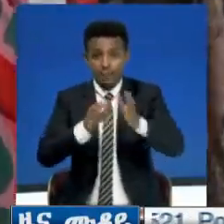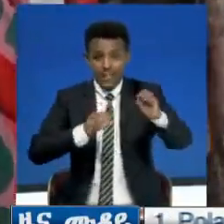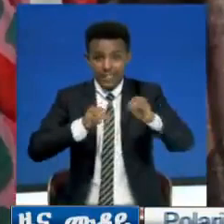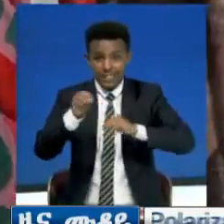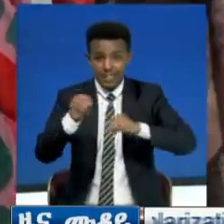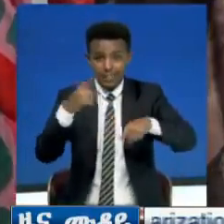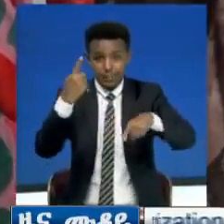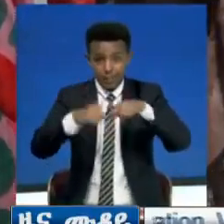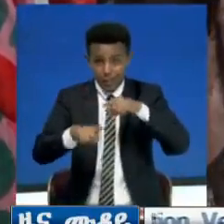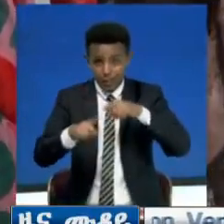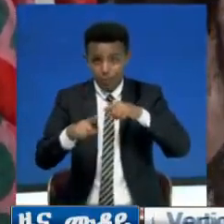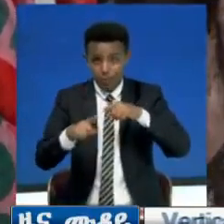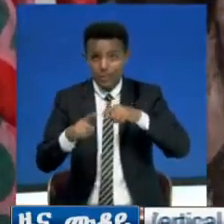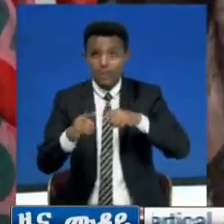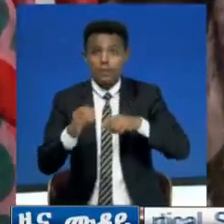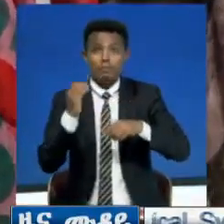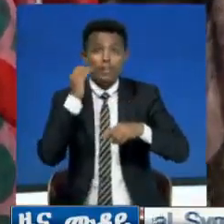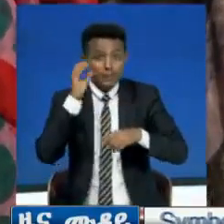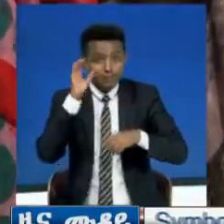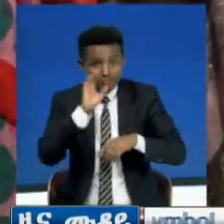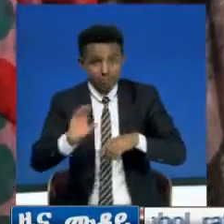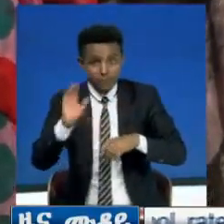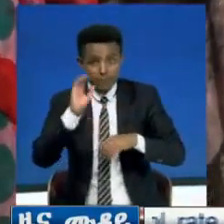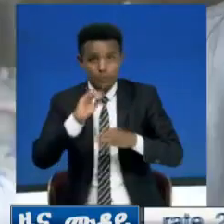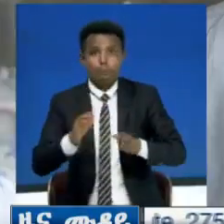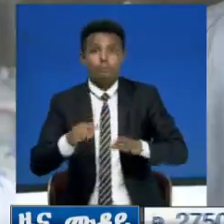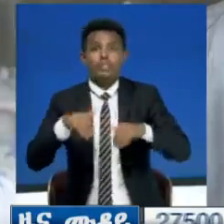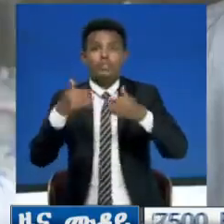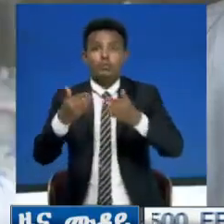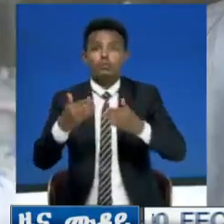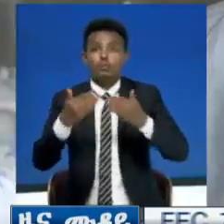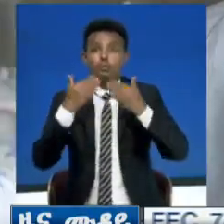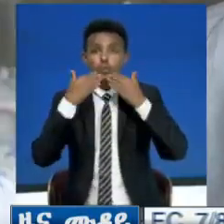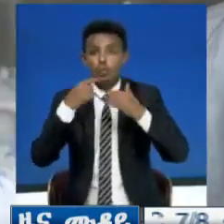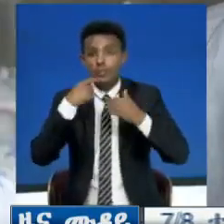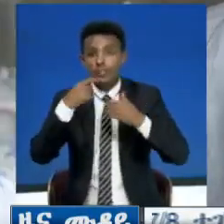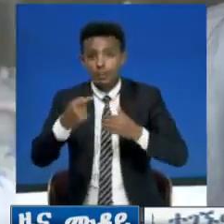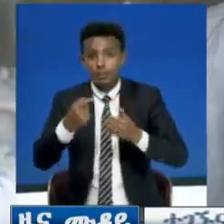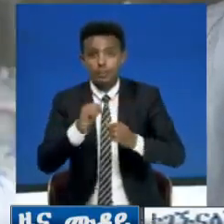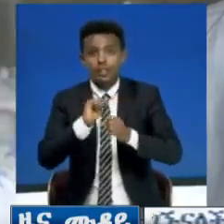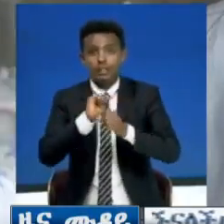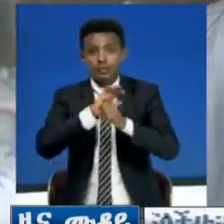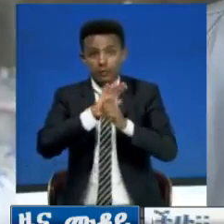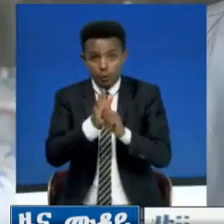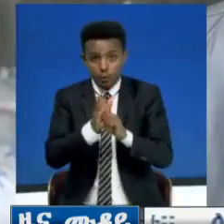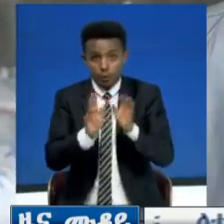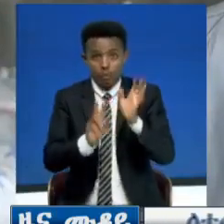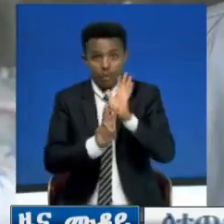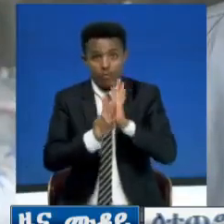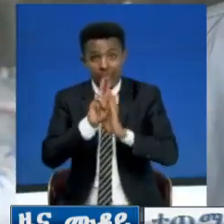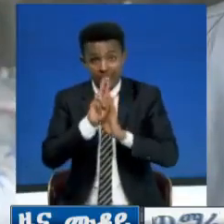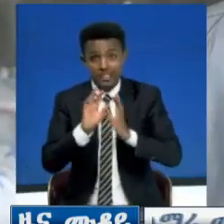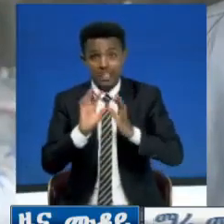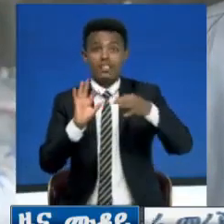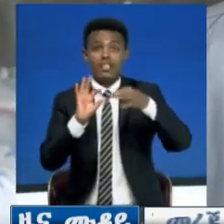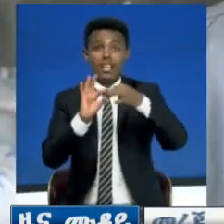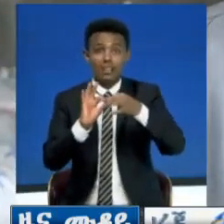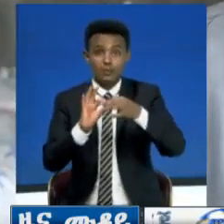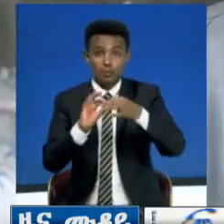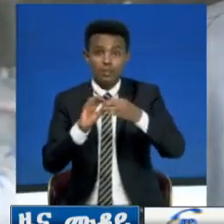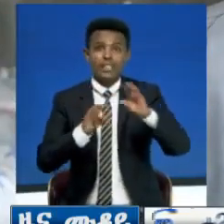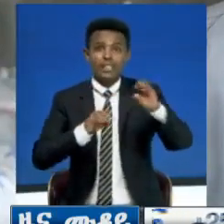የተቀመጡ ቢዳሰሱና ቢሰጡ ባያቋርጥ ጥሩ ነው እላለሁኝ። ከዚህ ከኮቪድ-19 ወረርሽኝ ጋር ተያይዞ አሁን